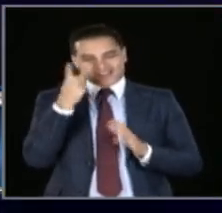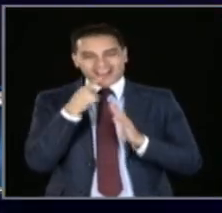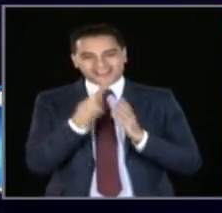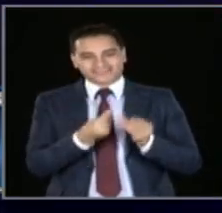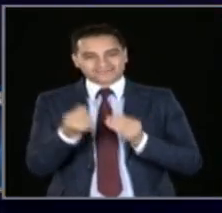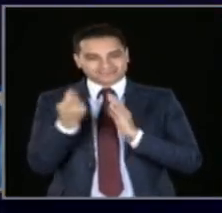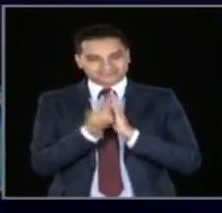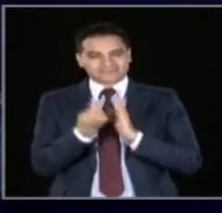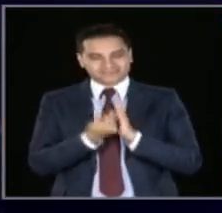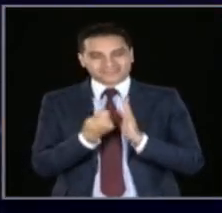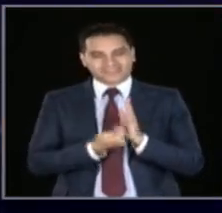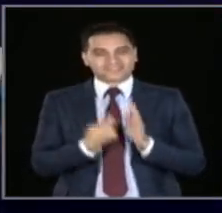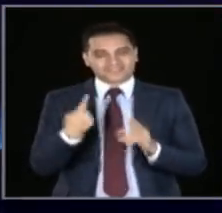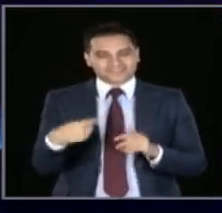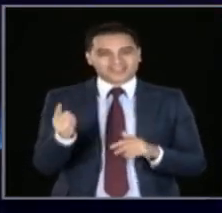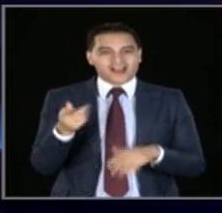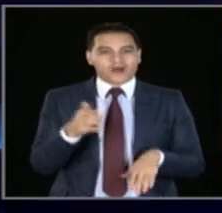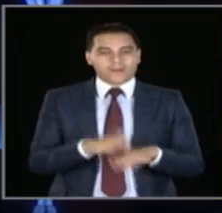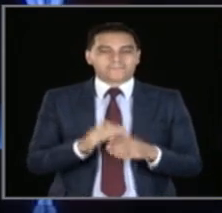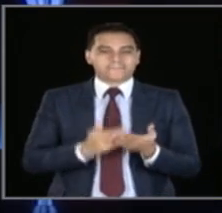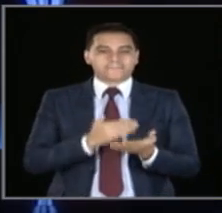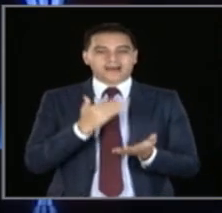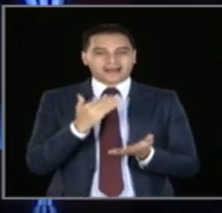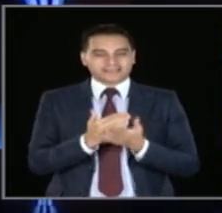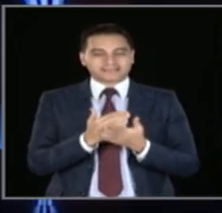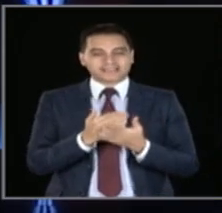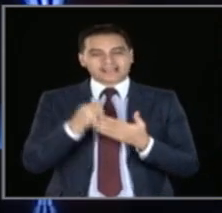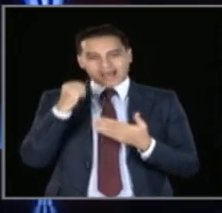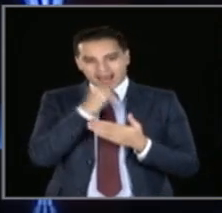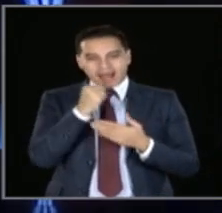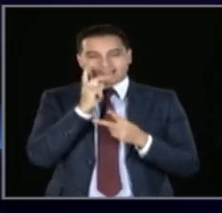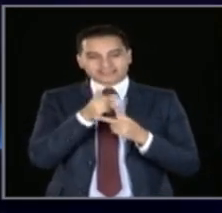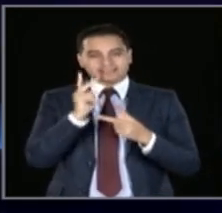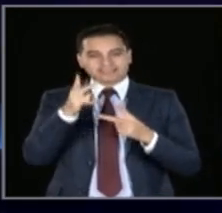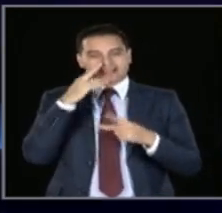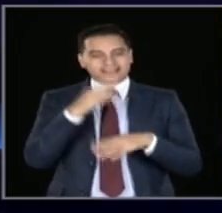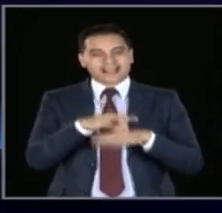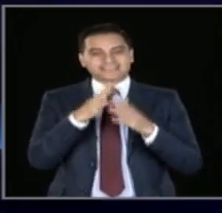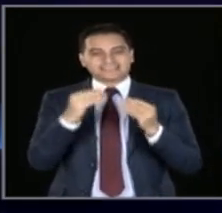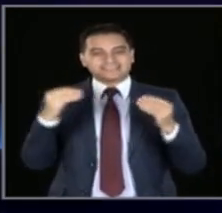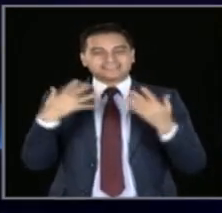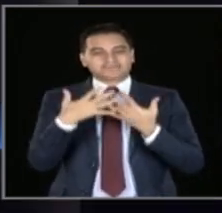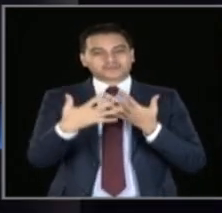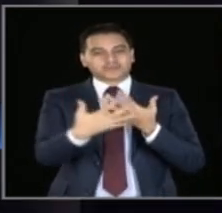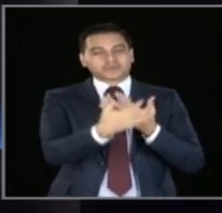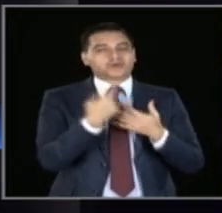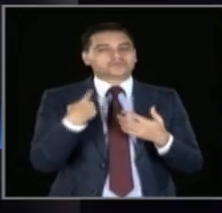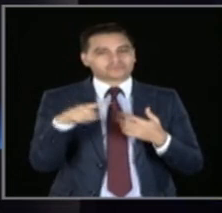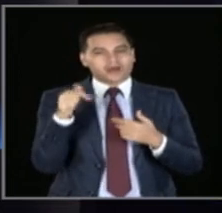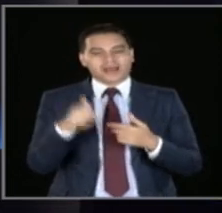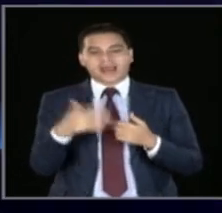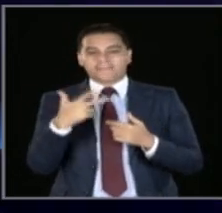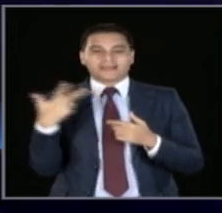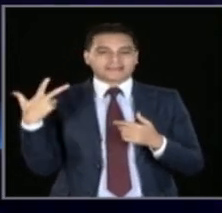هم كمان اعاده الحينها وغنيتها تاني كده عندنا تلات اهداف مقابل